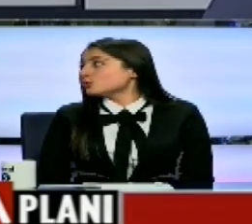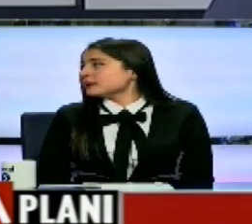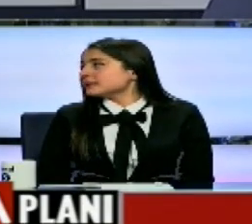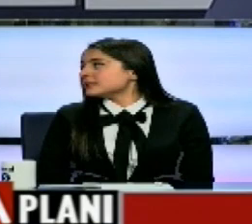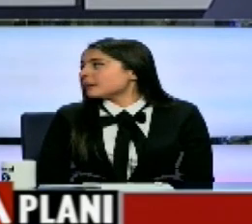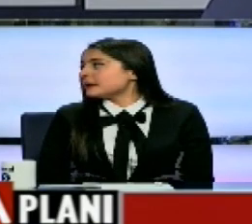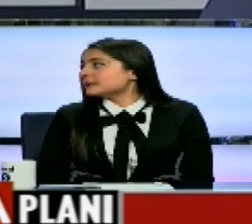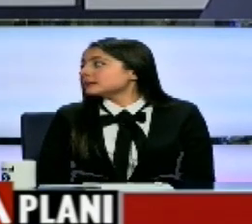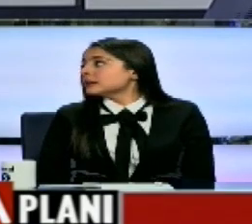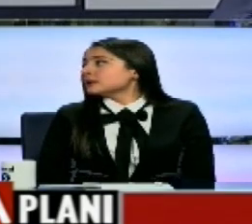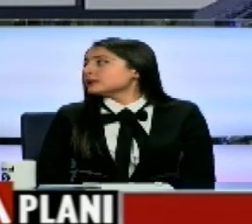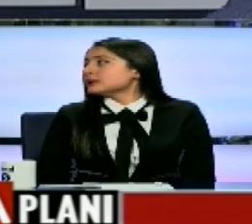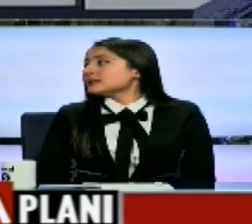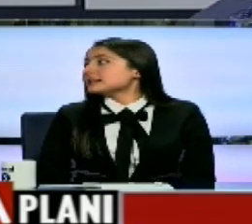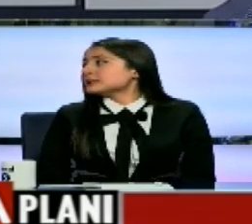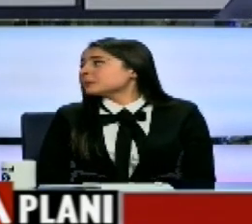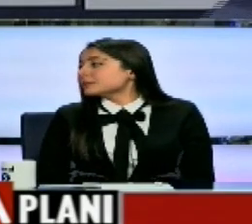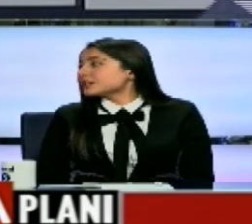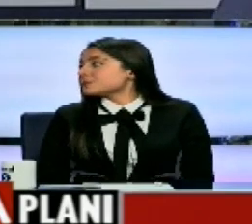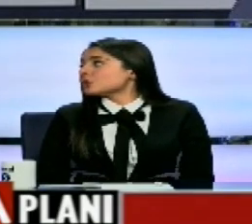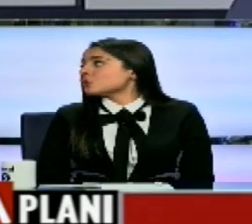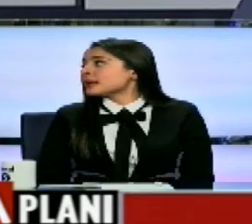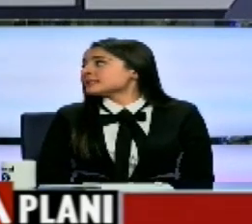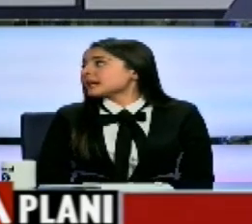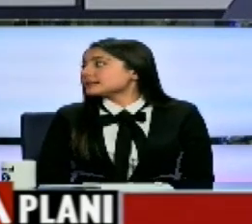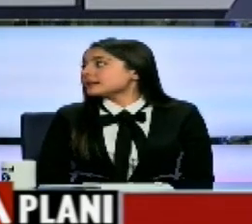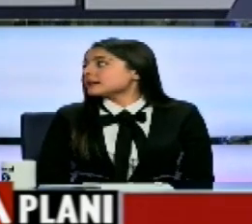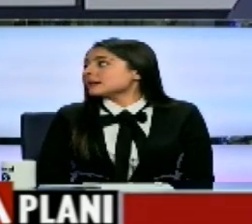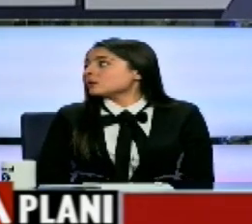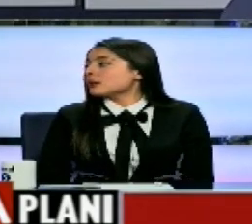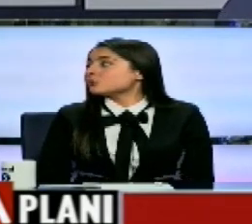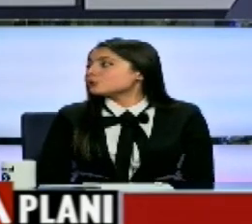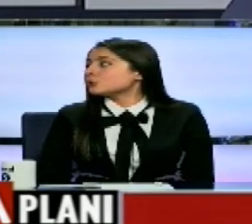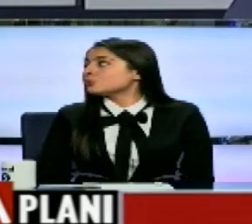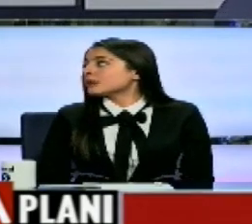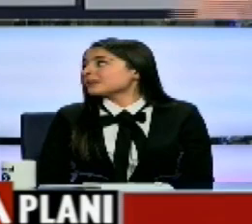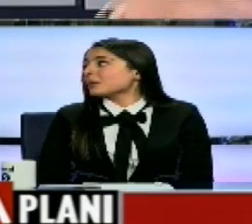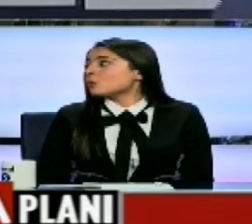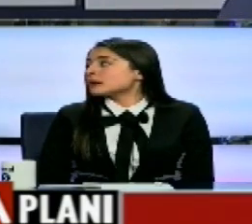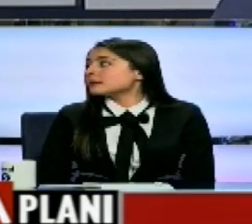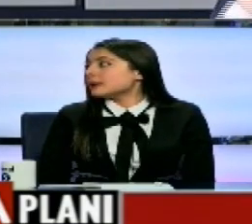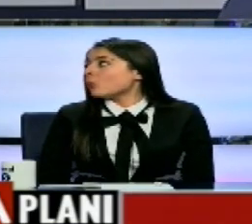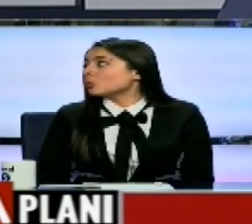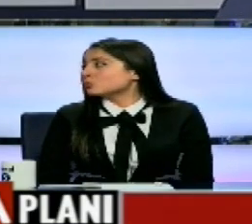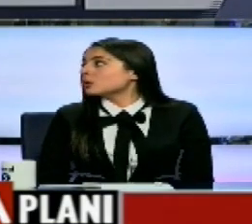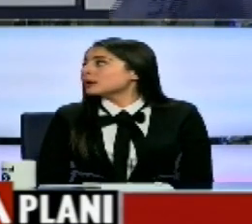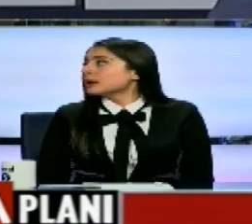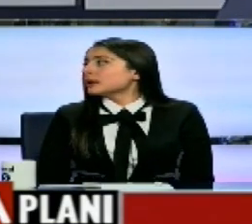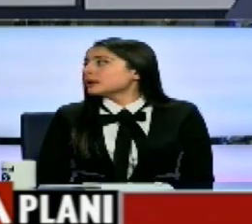gördüğüm andan itibaren zaten de babamın geçmişten olan siyasete olan tutkunluğunda bir özenme